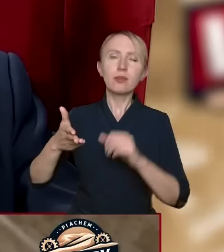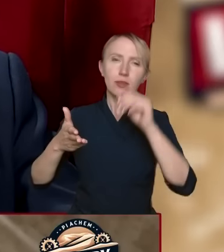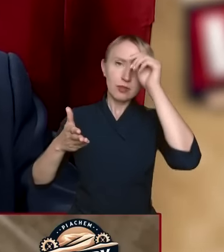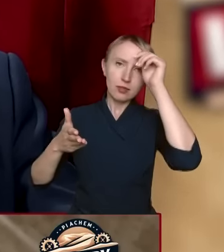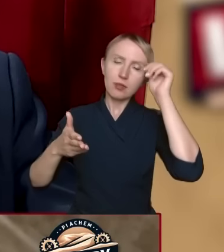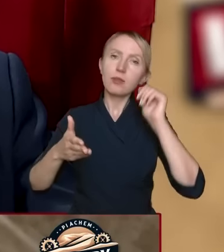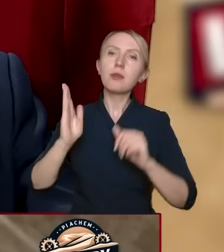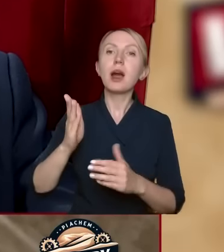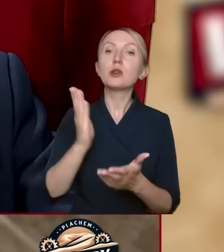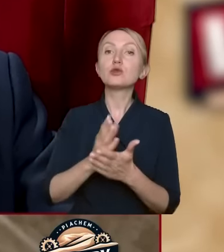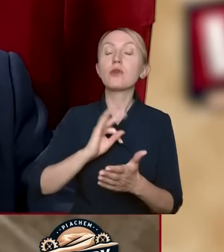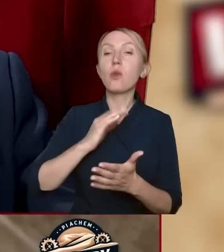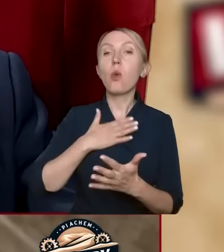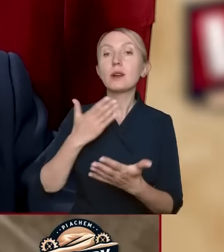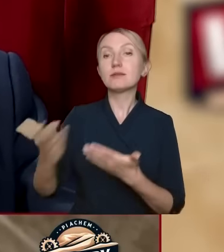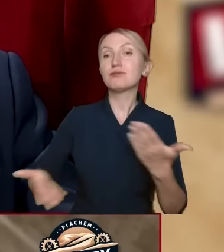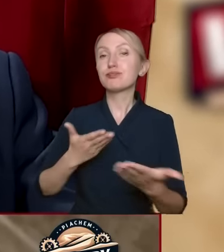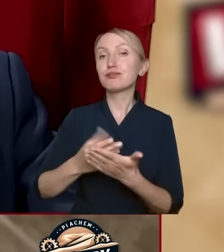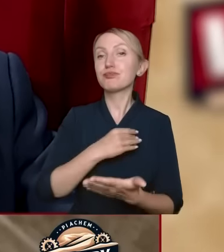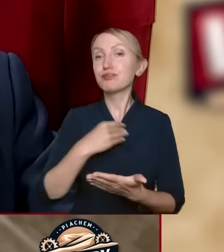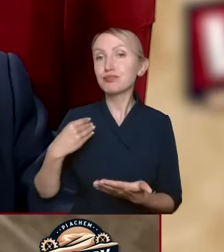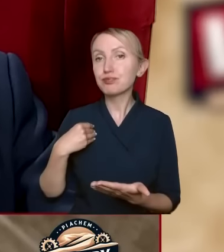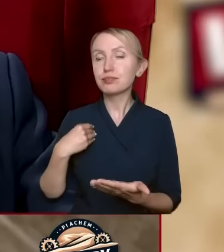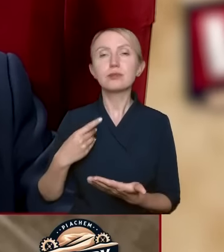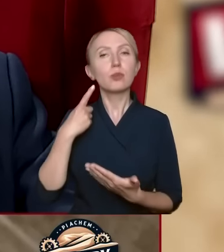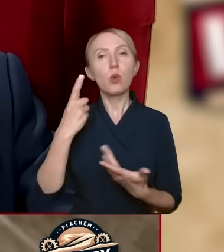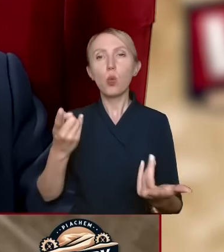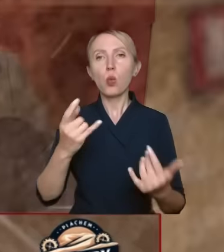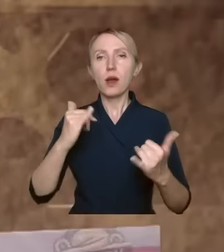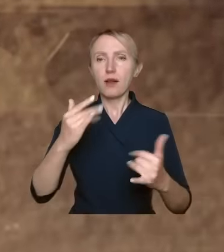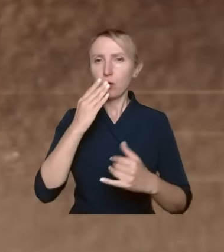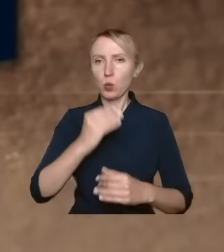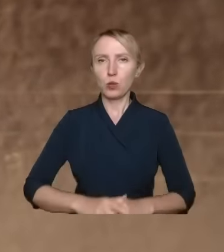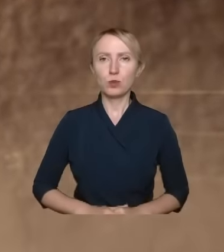już swoją ofensywę w Polsce. Posłuchajmy.